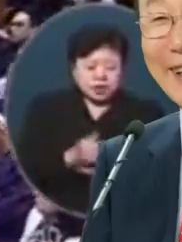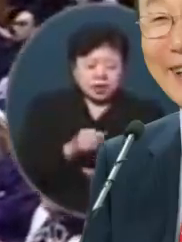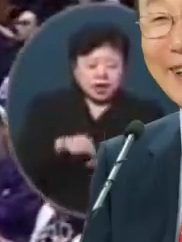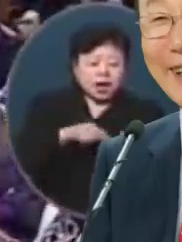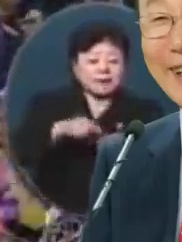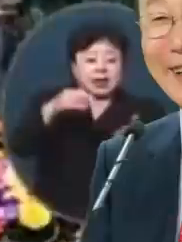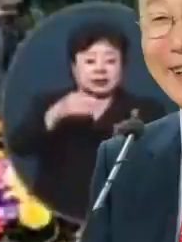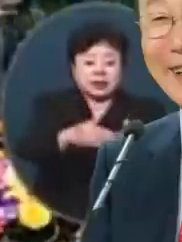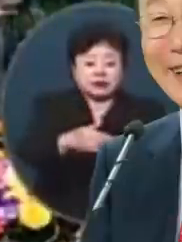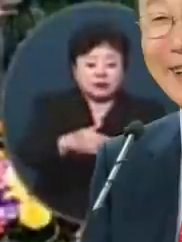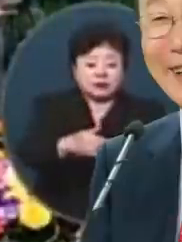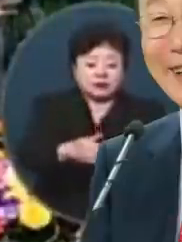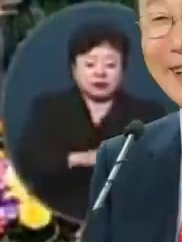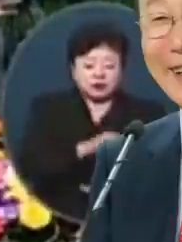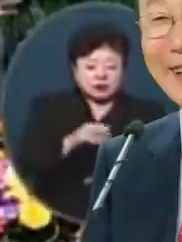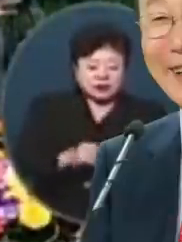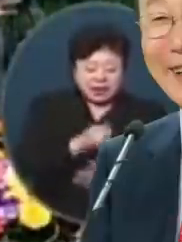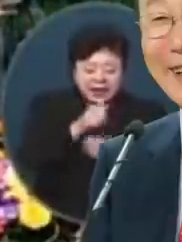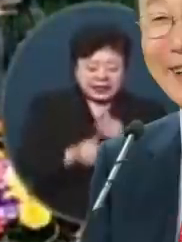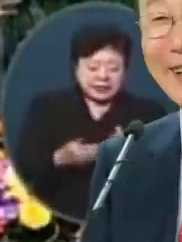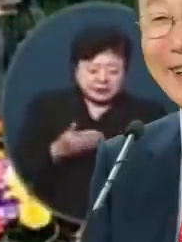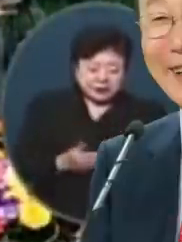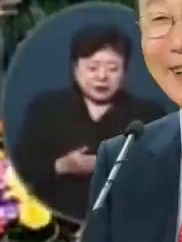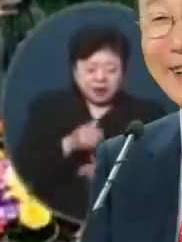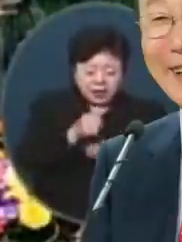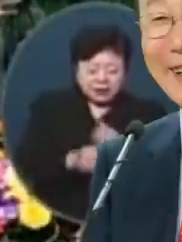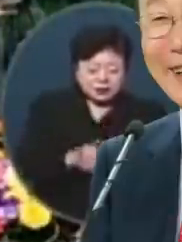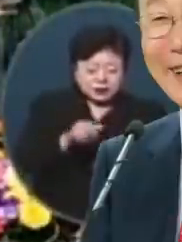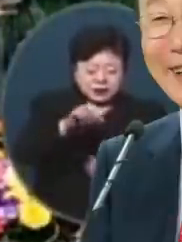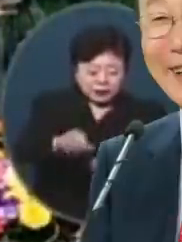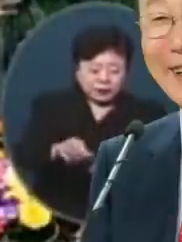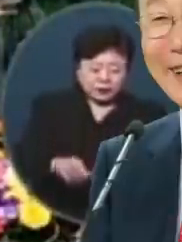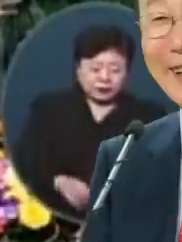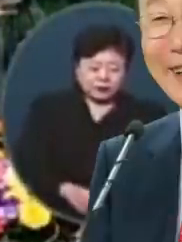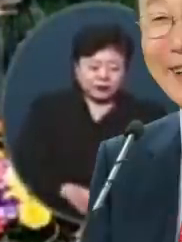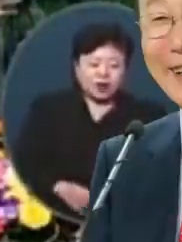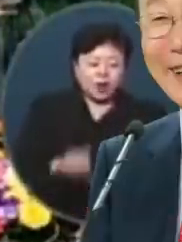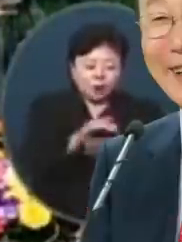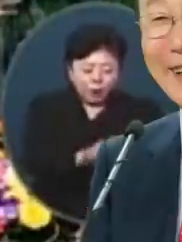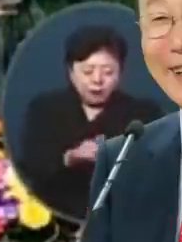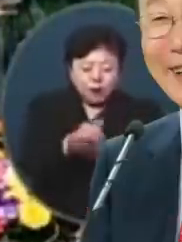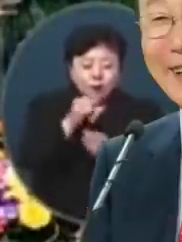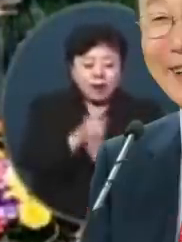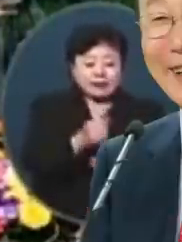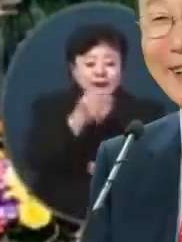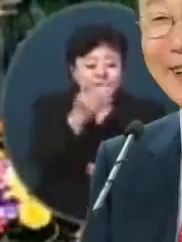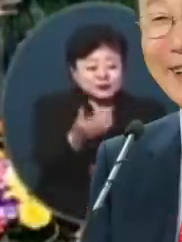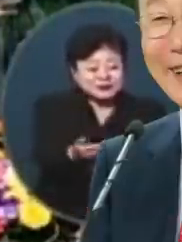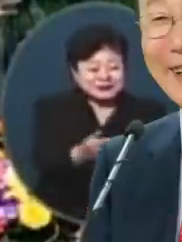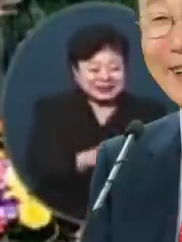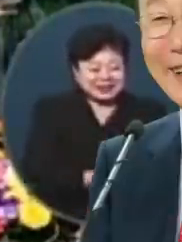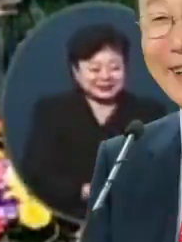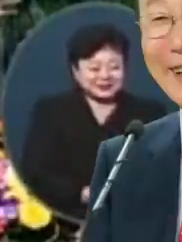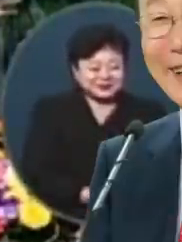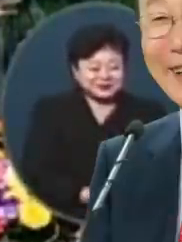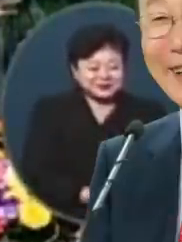청산하고 우리를 하나님께로, 하나님을 우리에게로 화목하게 해주는 것입니다.